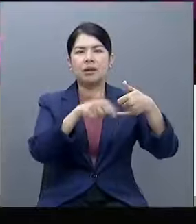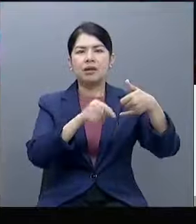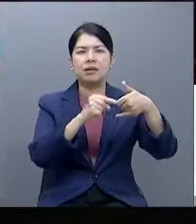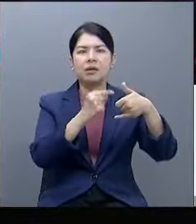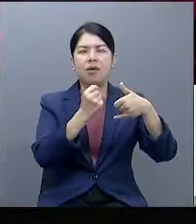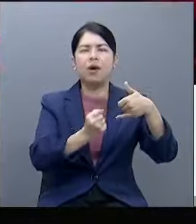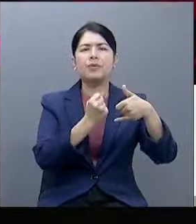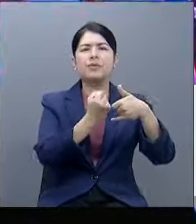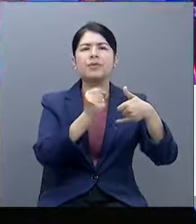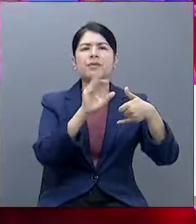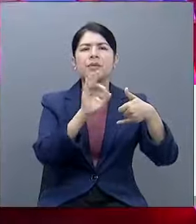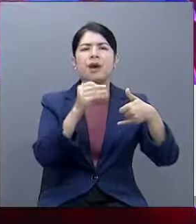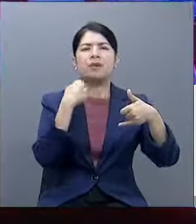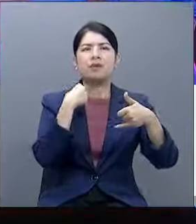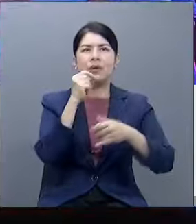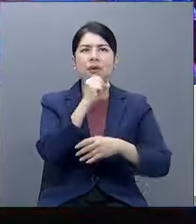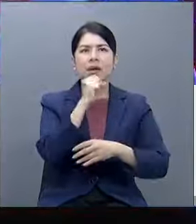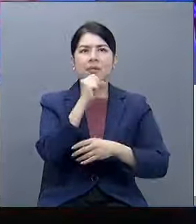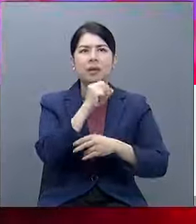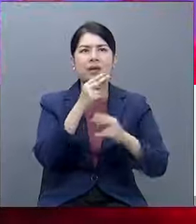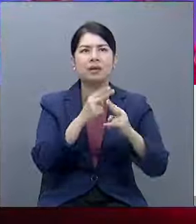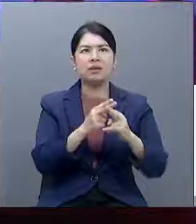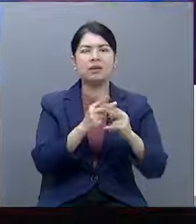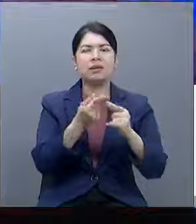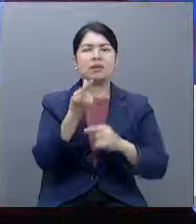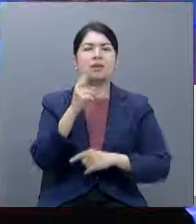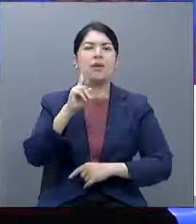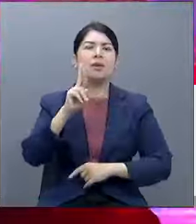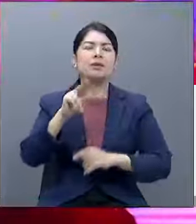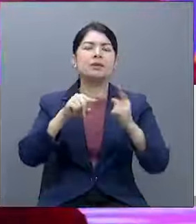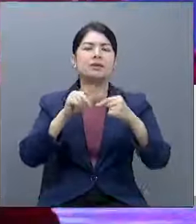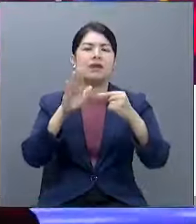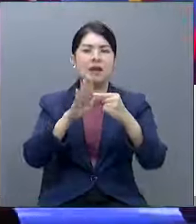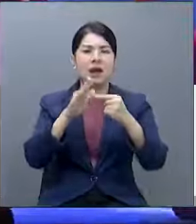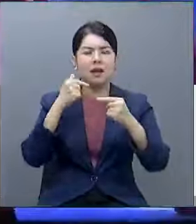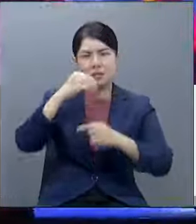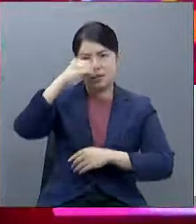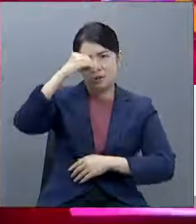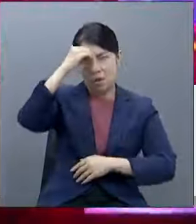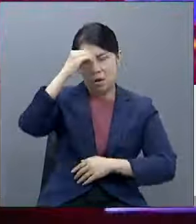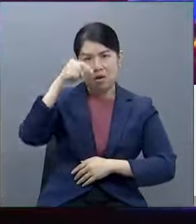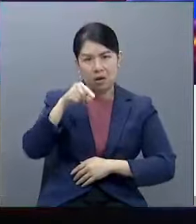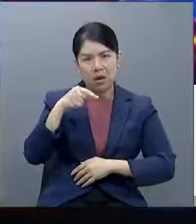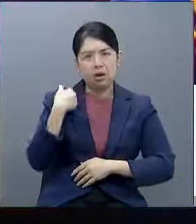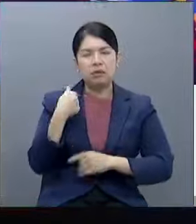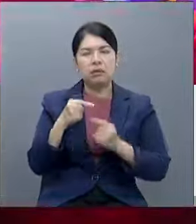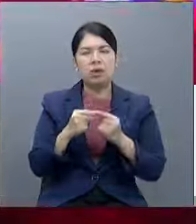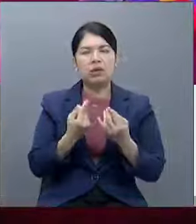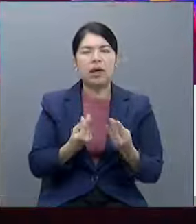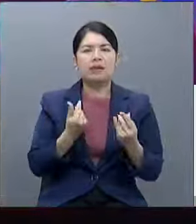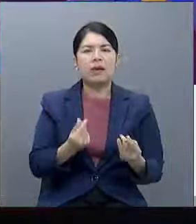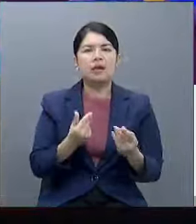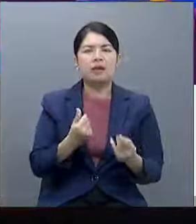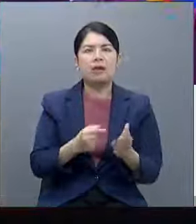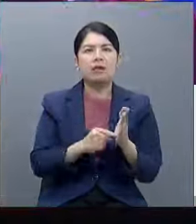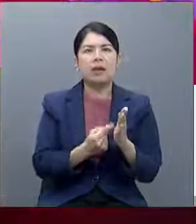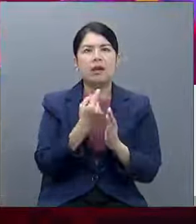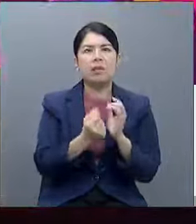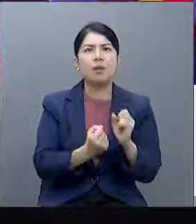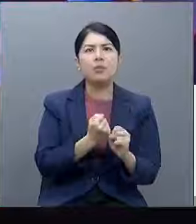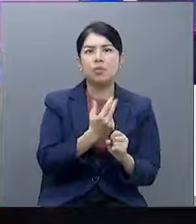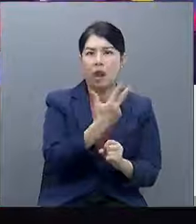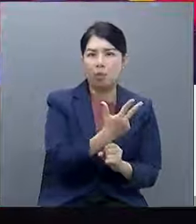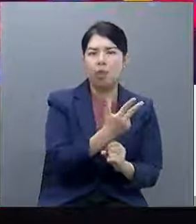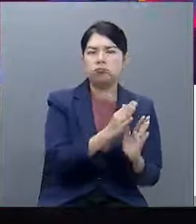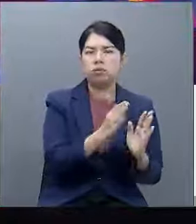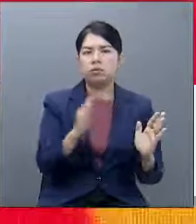ปีเคียร่าชานิสาค่ะไม่เสียแรงที่เรียนเต้นมาตั้งแต่3ขวบและฝันมาตลอดถึงการได้เป็นศิลปินโดยก่อนหน้